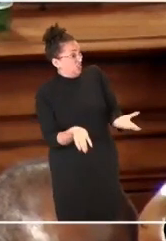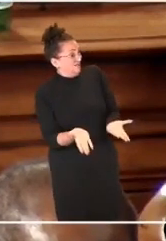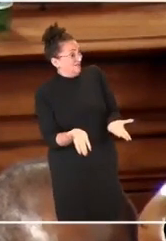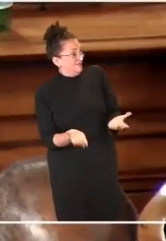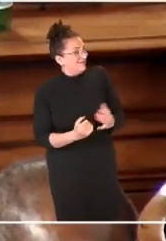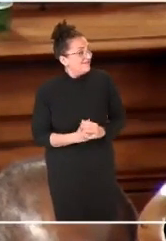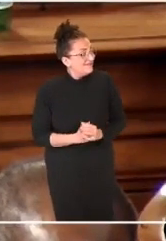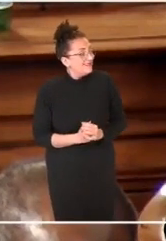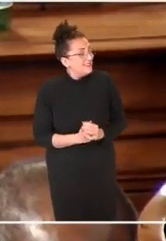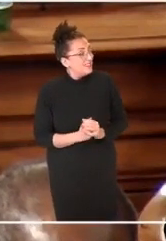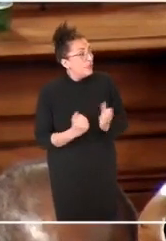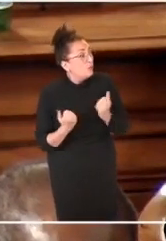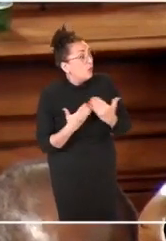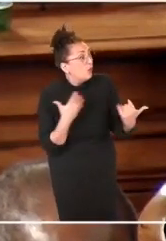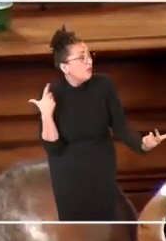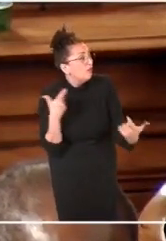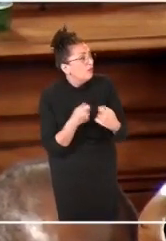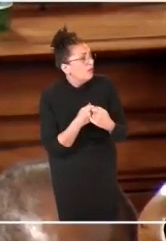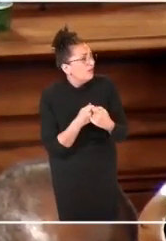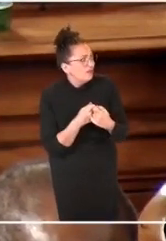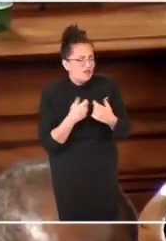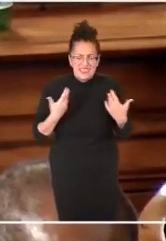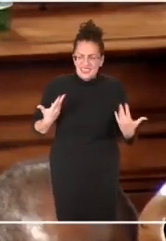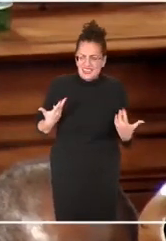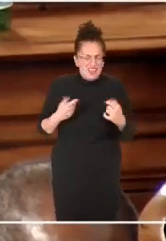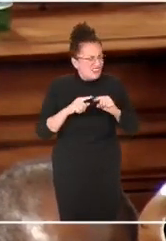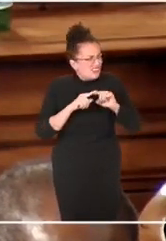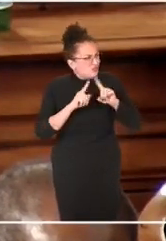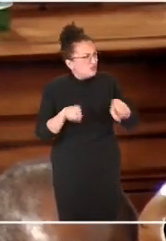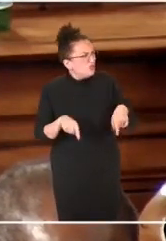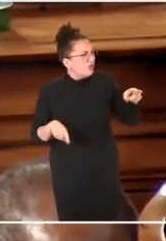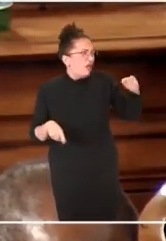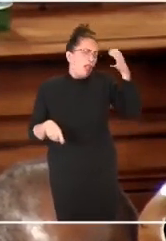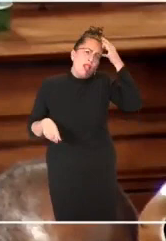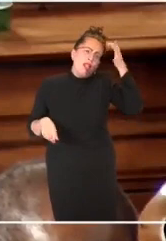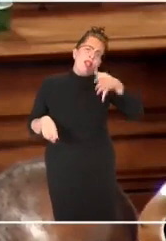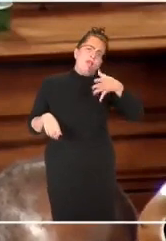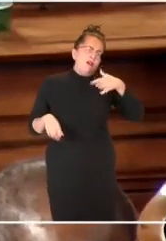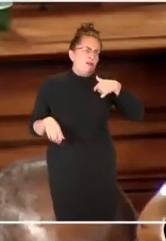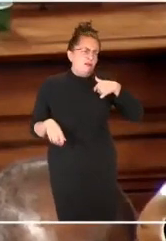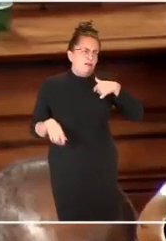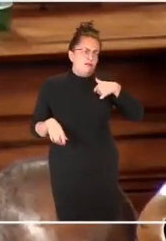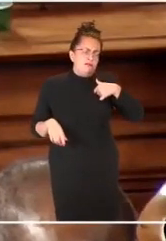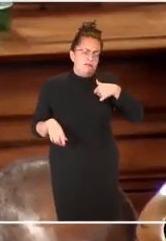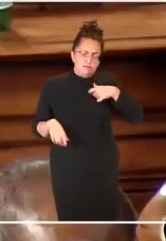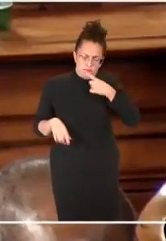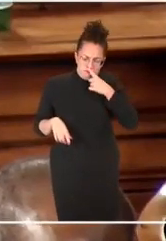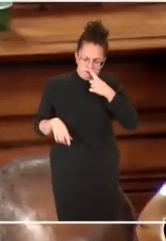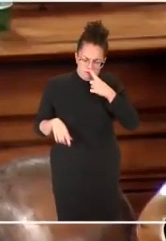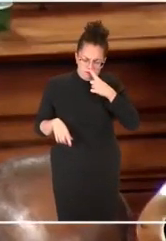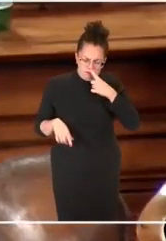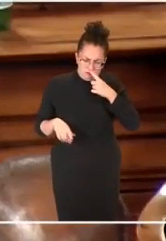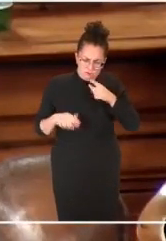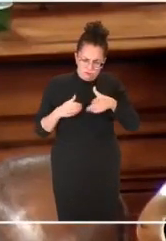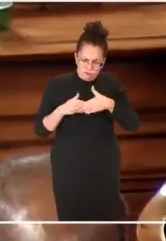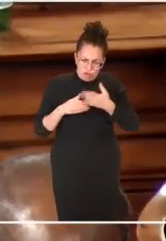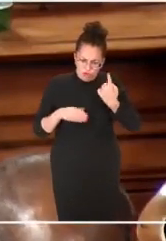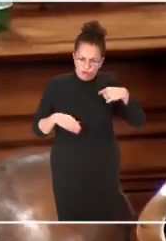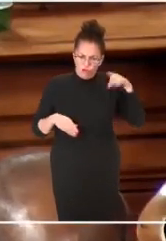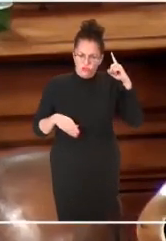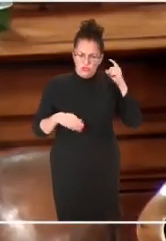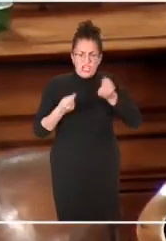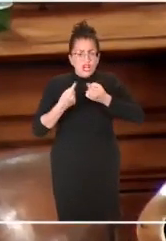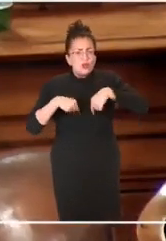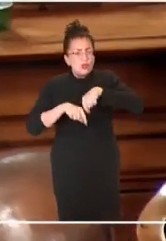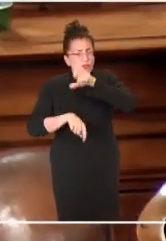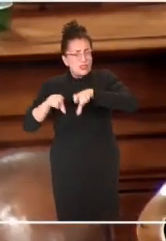budget que vous inventez est tout à fait similaire et même empire, puisqu'il n'y a plus de commission d'habitants, à ce que nous avons fait